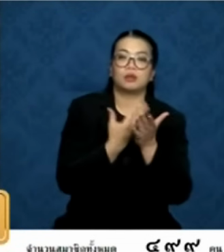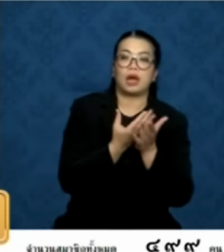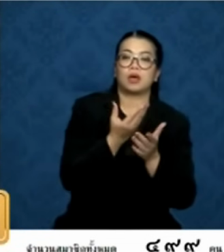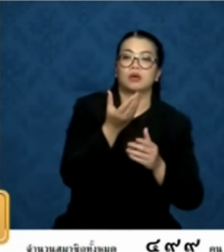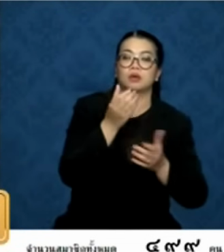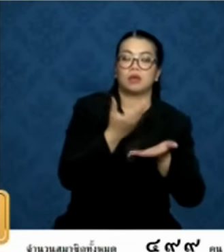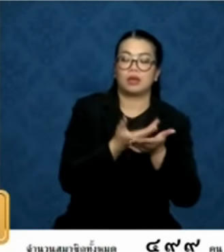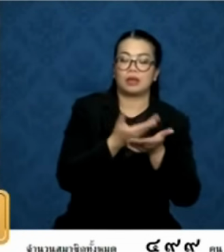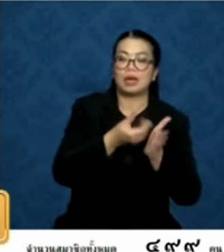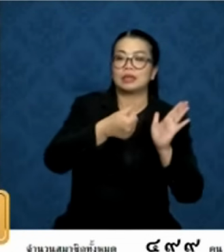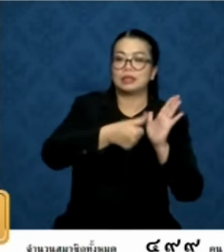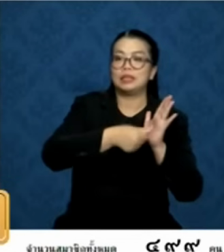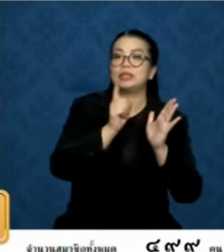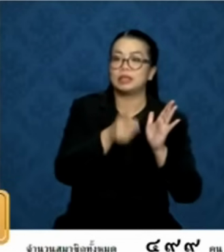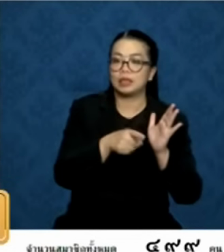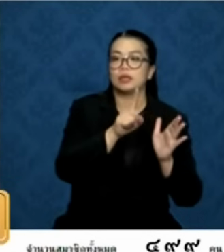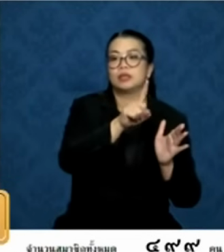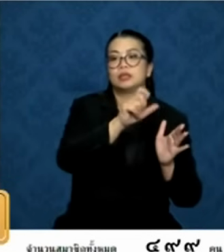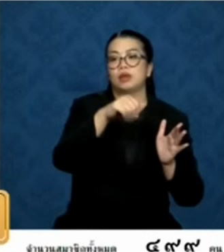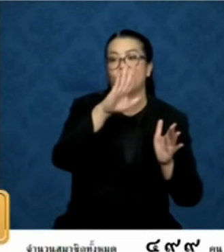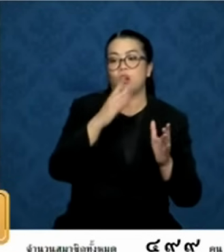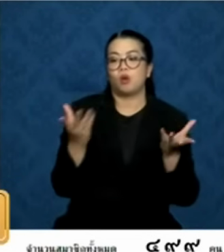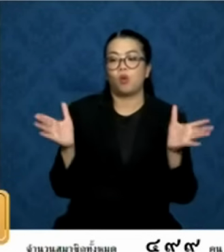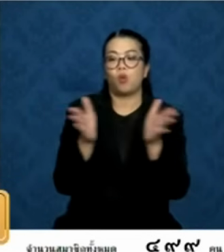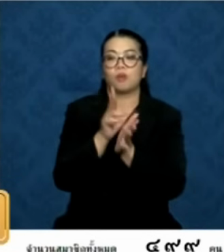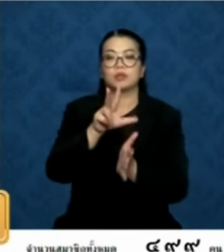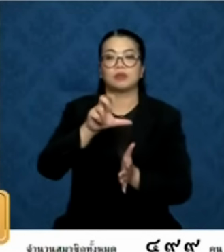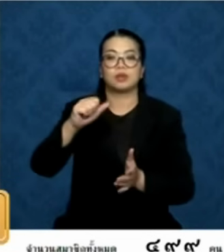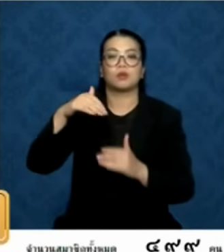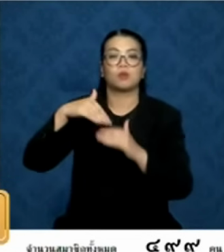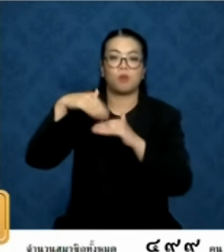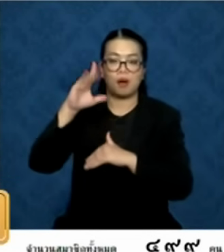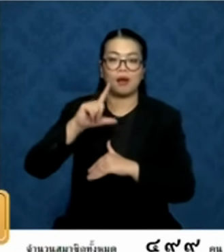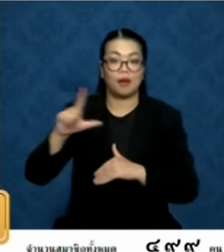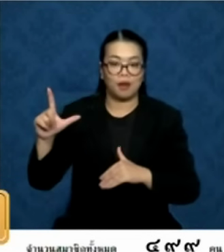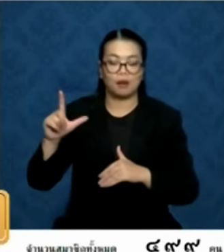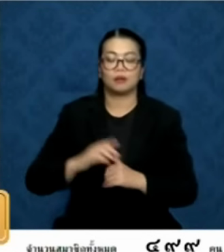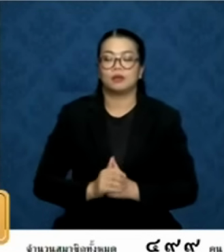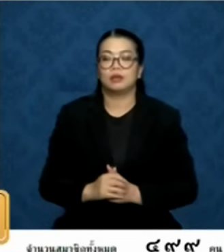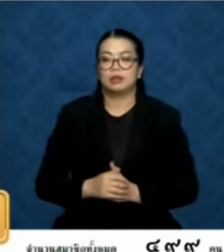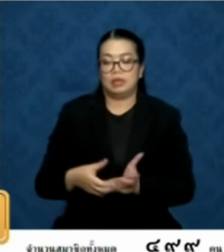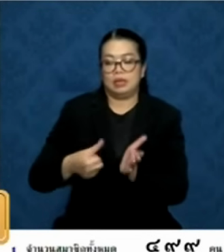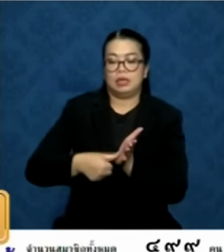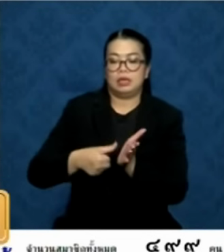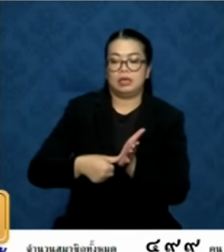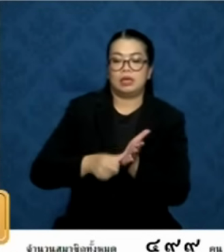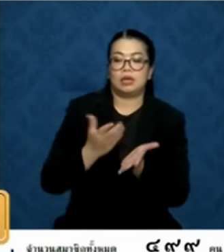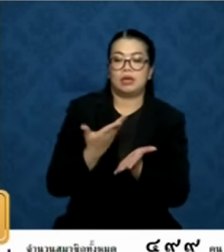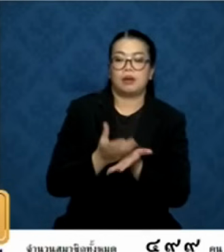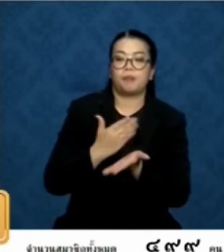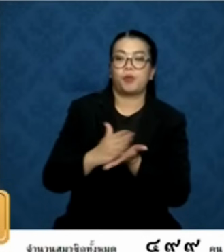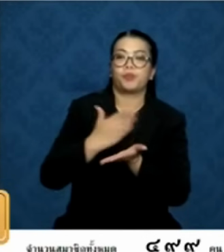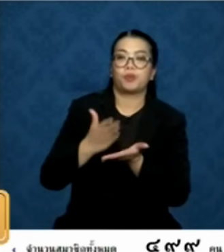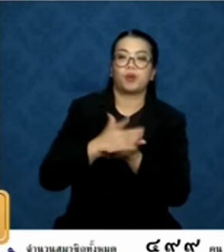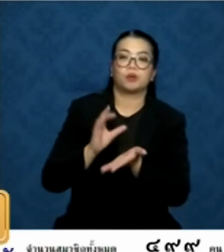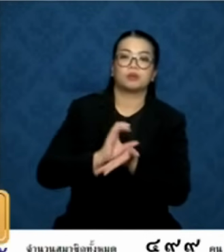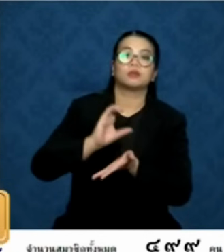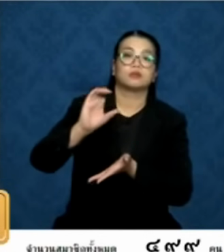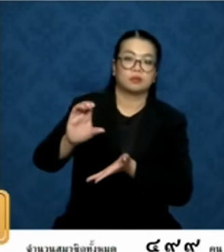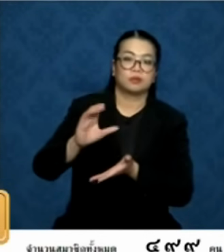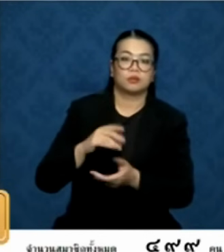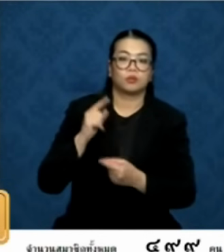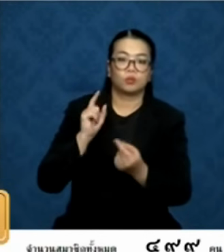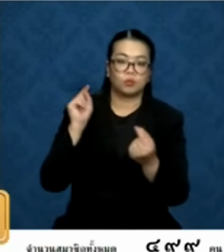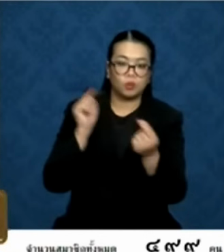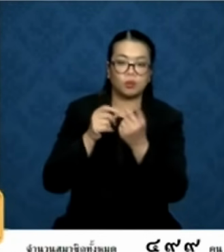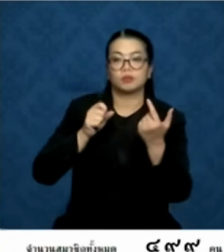เพื่อให้การบริหารจัดการหนี้และการชำระหนี้ภาครัฐเป็นไปอย่างมีประสิทธิภาพและเกิดประโยชน์สูงสุดต่อเศรษ